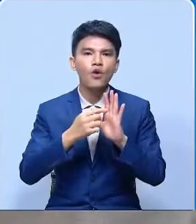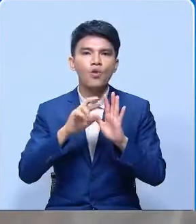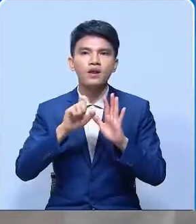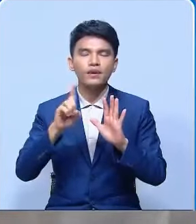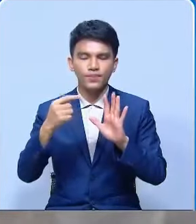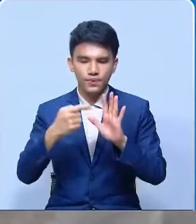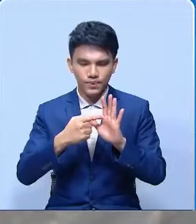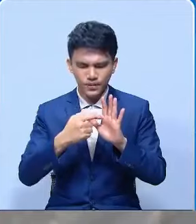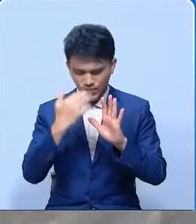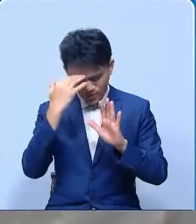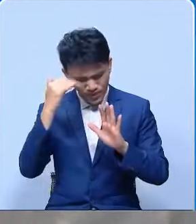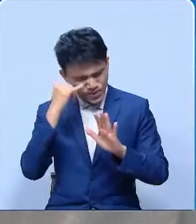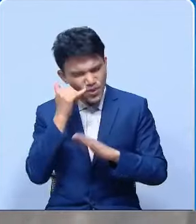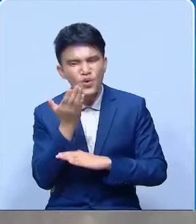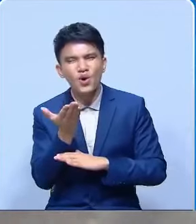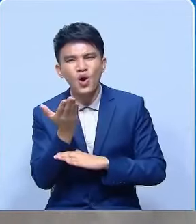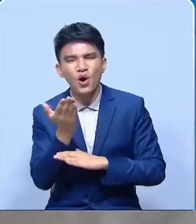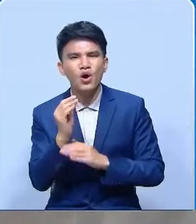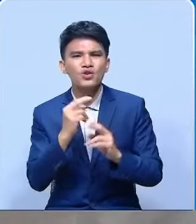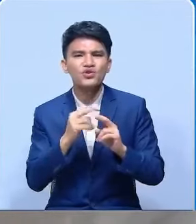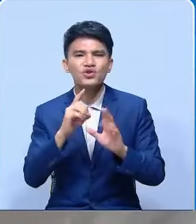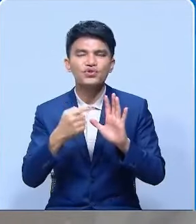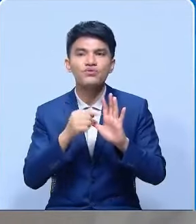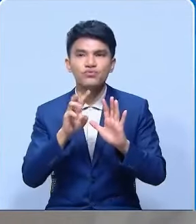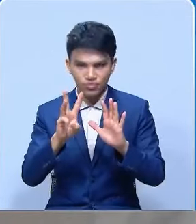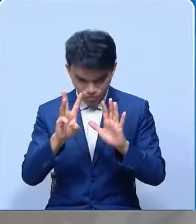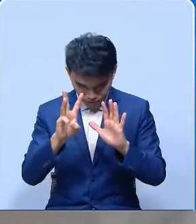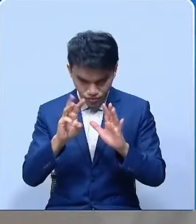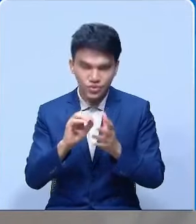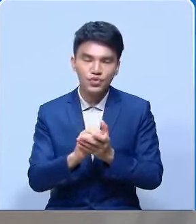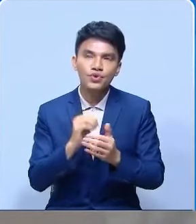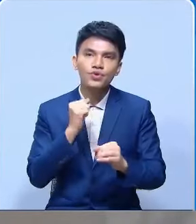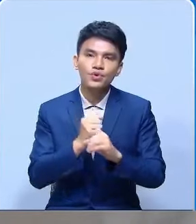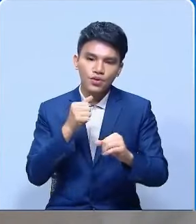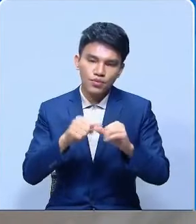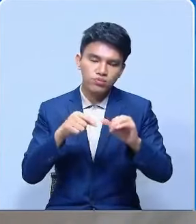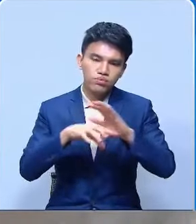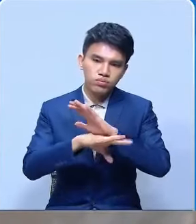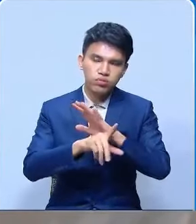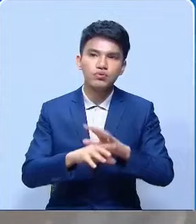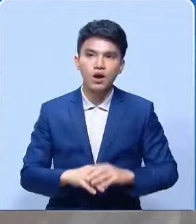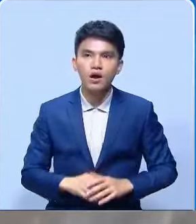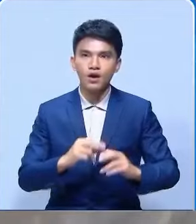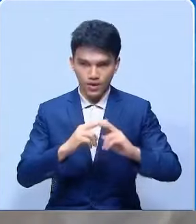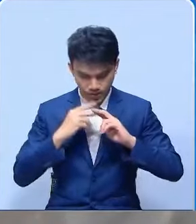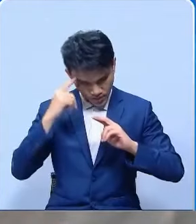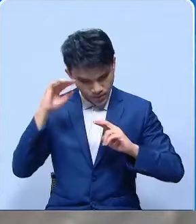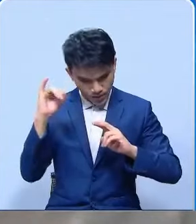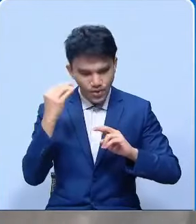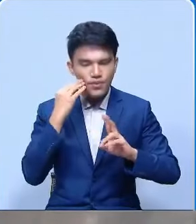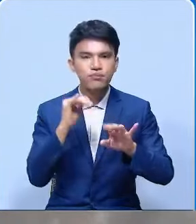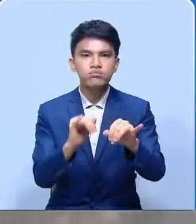แค่ขอเบอร์โทรศัพท์พี่สะใภ้ชื่อดาวพี่สะใภ้ชื่อดาวทำงานอยู่ชลบุรีตัวเองเนี่ยรู้จักกับเจ้าของ